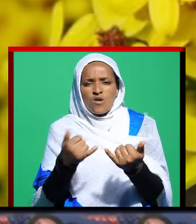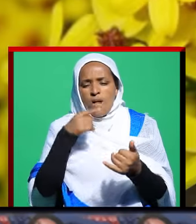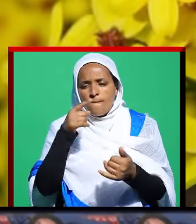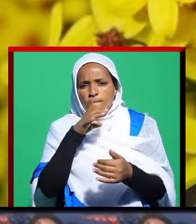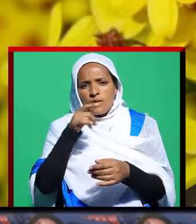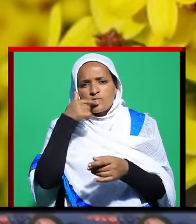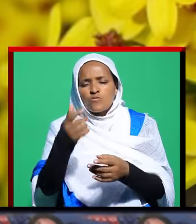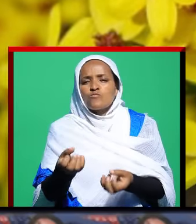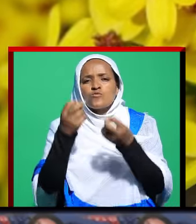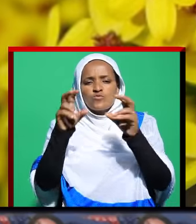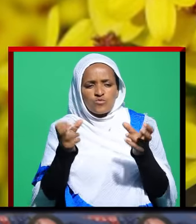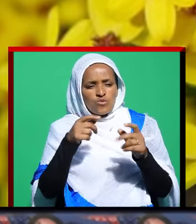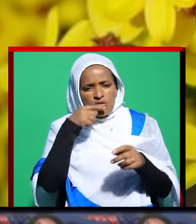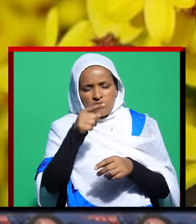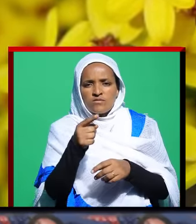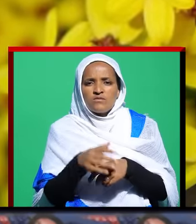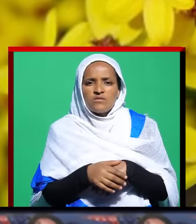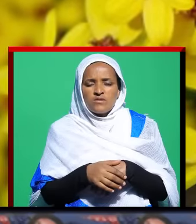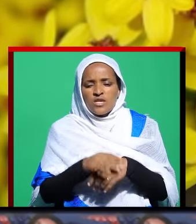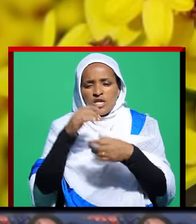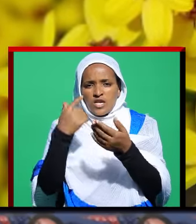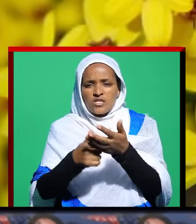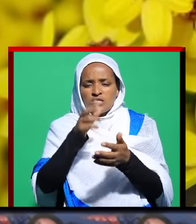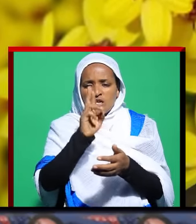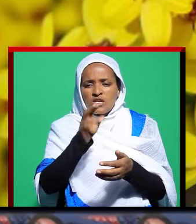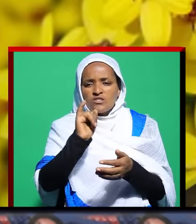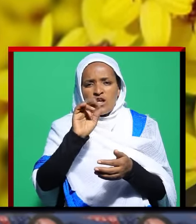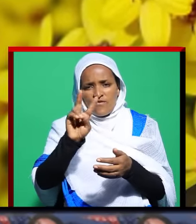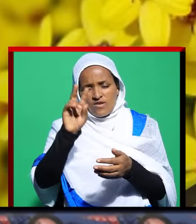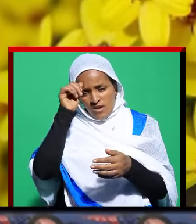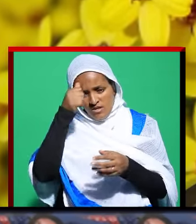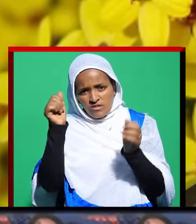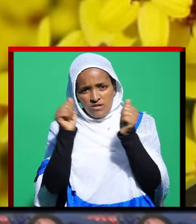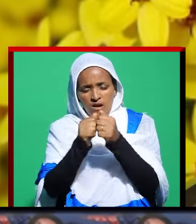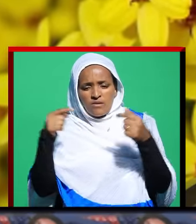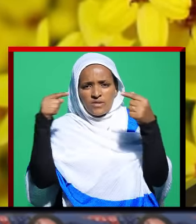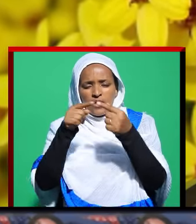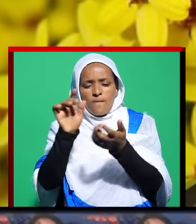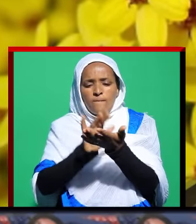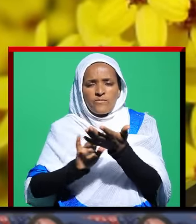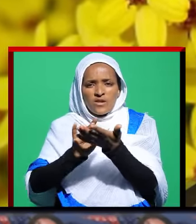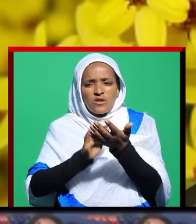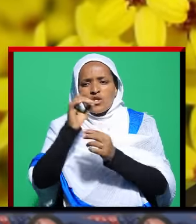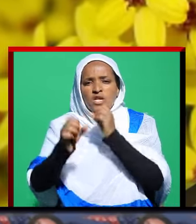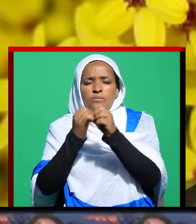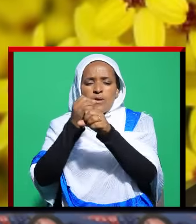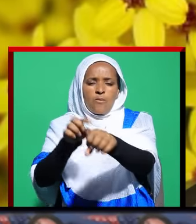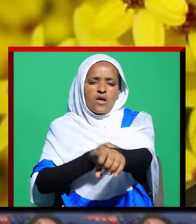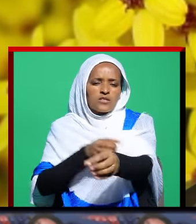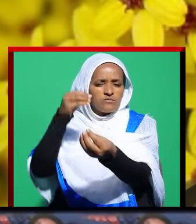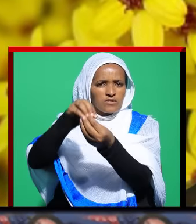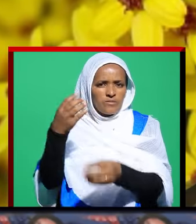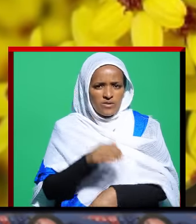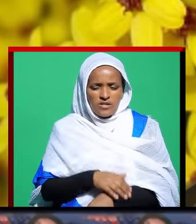አይባልም ተብሎ በብዙ ሚዲያዎች የምሰማው አንድ ነገር አለ። ከዚህ ከኤችአይቪ ኤድስ ህመሟን ጋር በተገናኘ መድኃኒቱን እድሜ ማራዘሚያ ይሉት